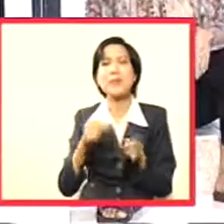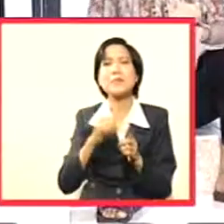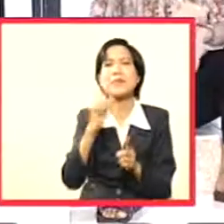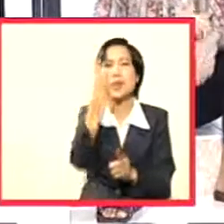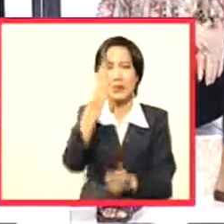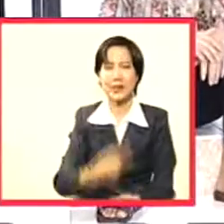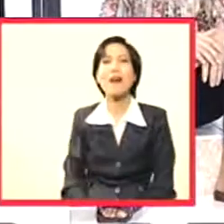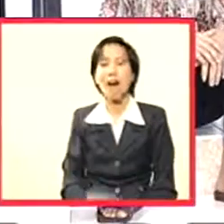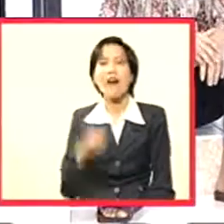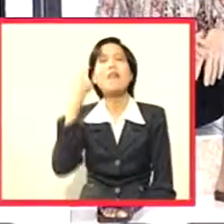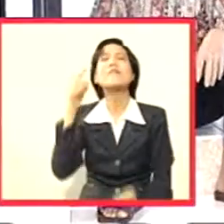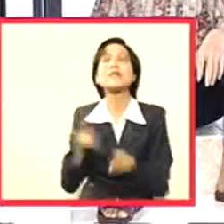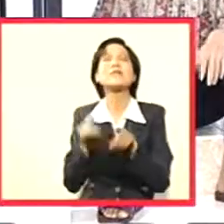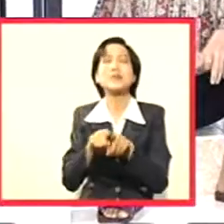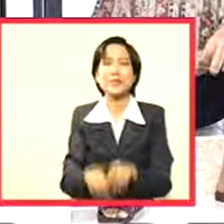นั่นแหละนะ